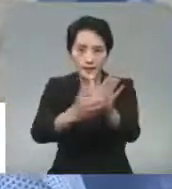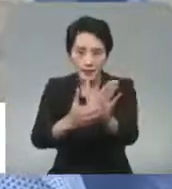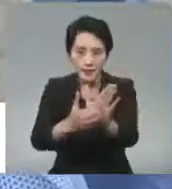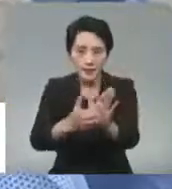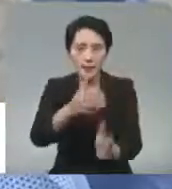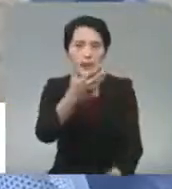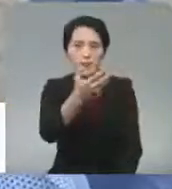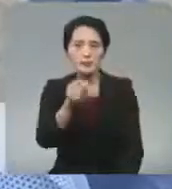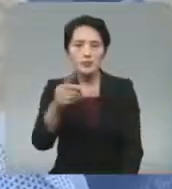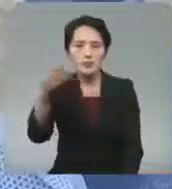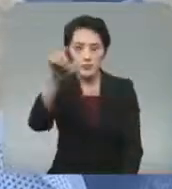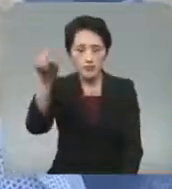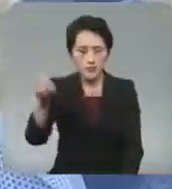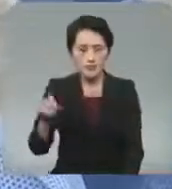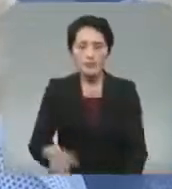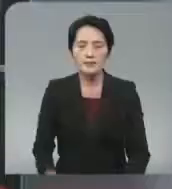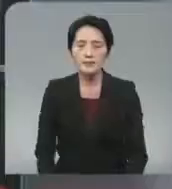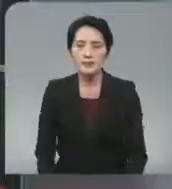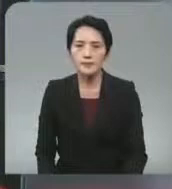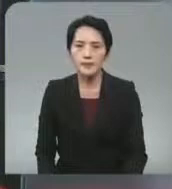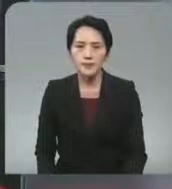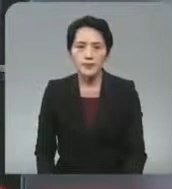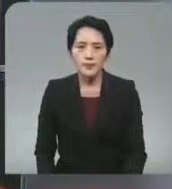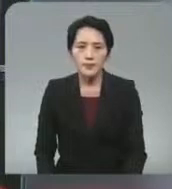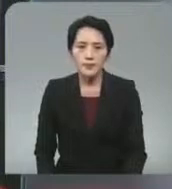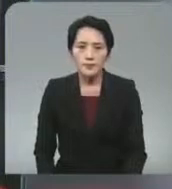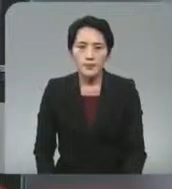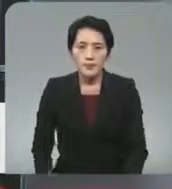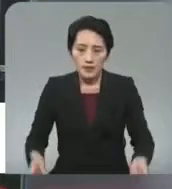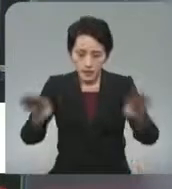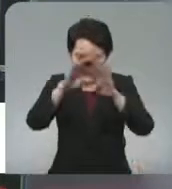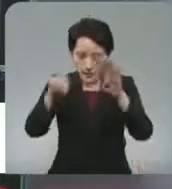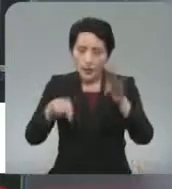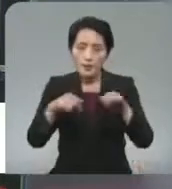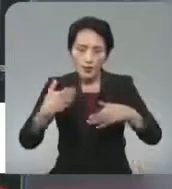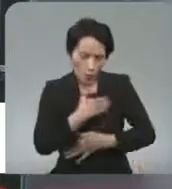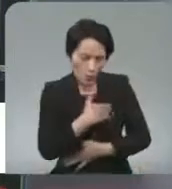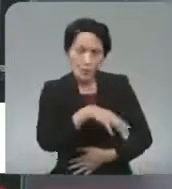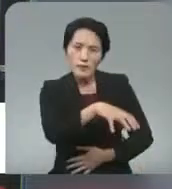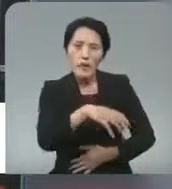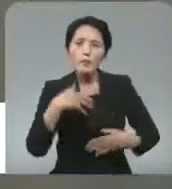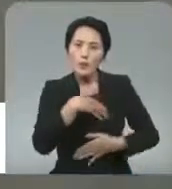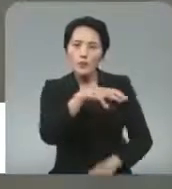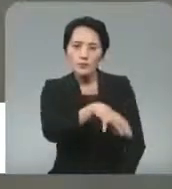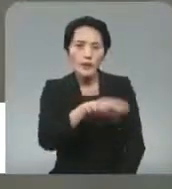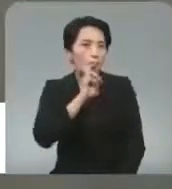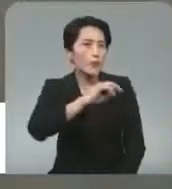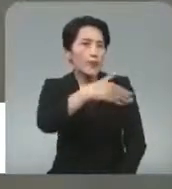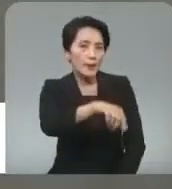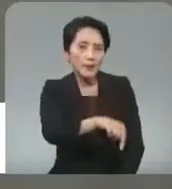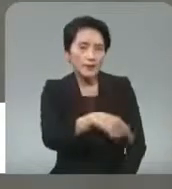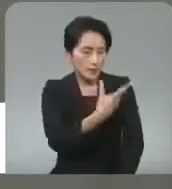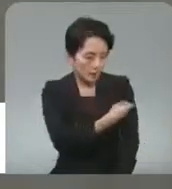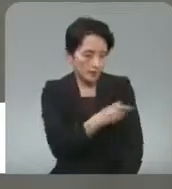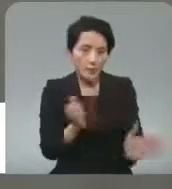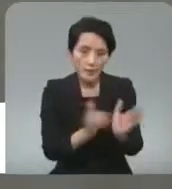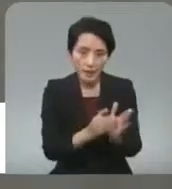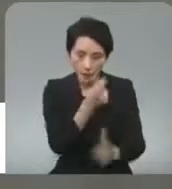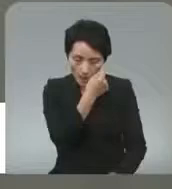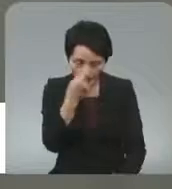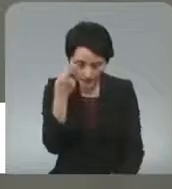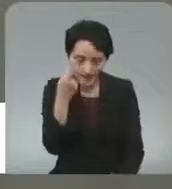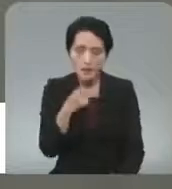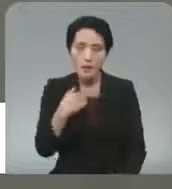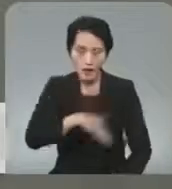übertroffen besonders betroffen von der virus ausbreitung sind kinder und teenager die nicht geimpft sind und ältere